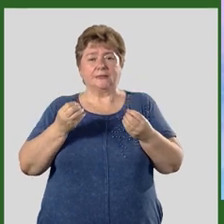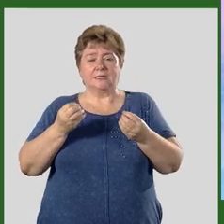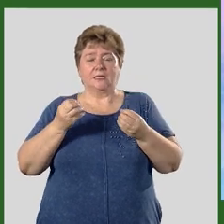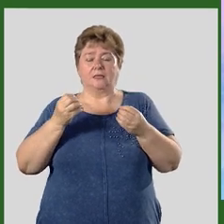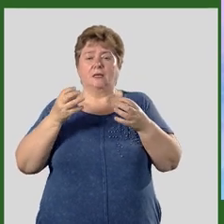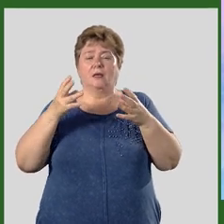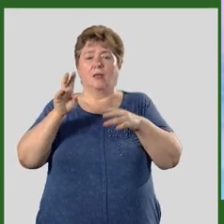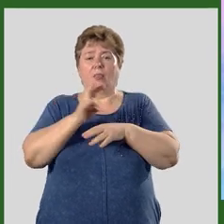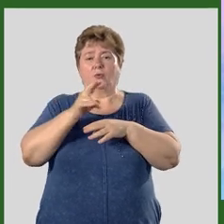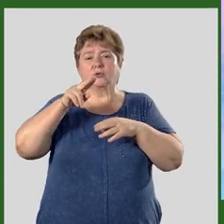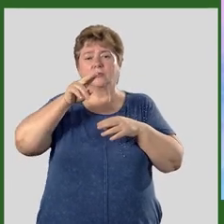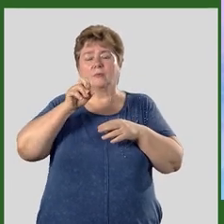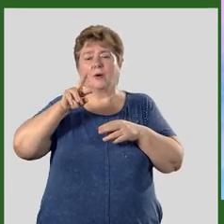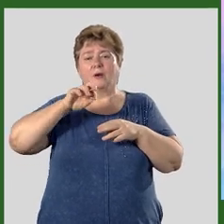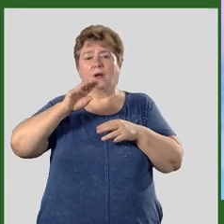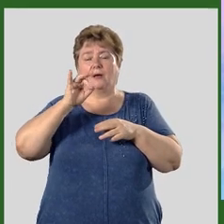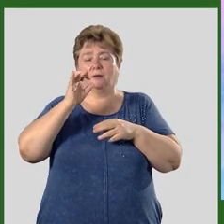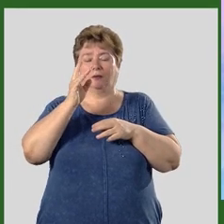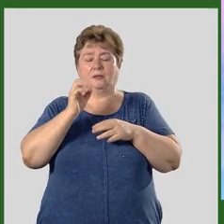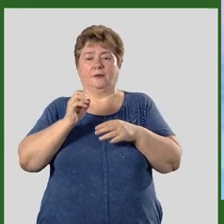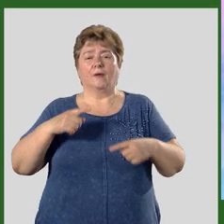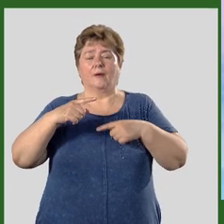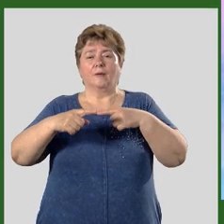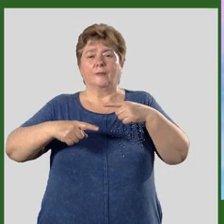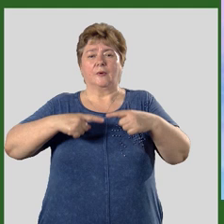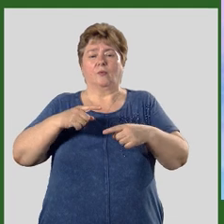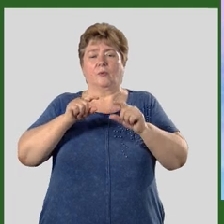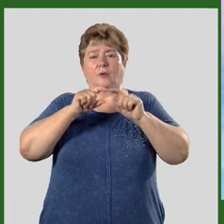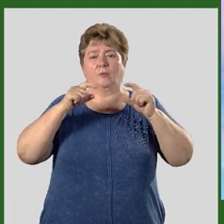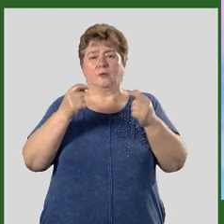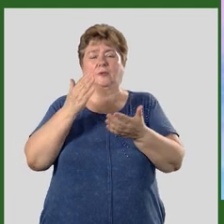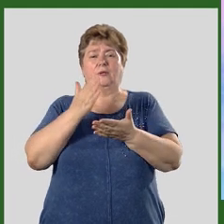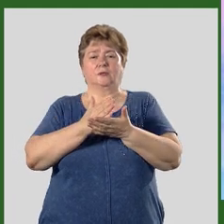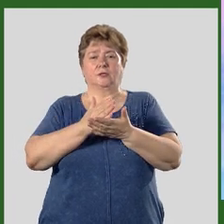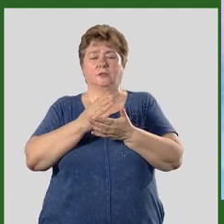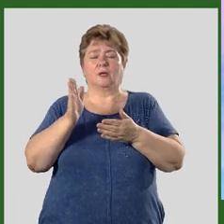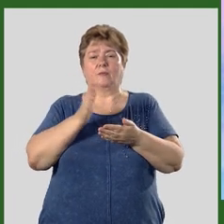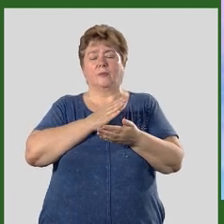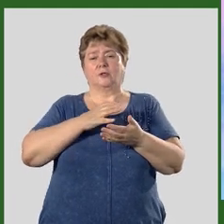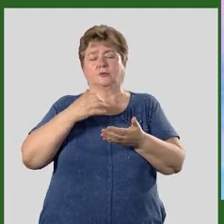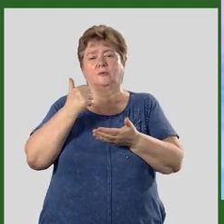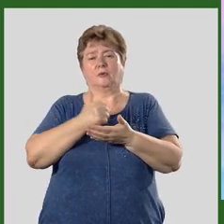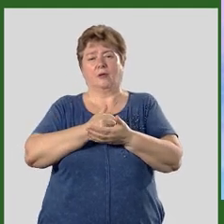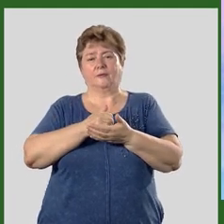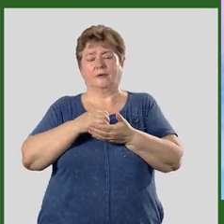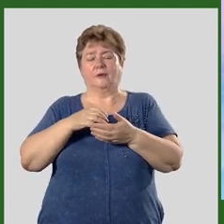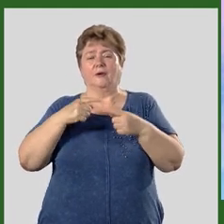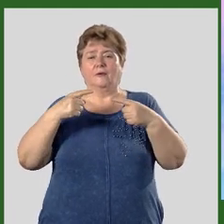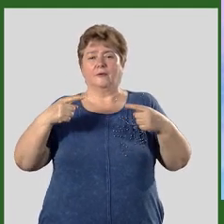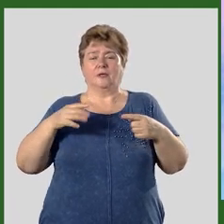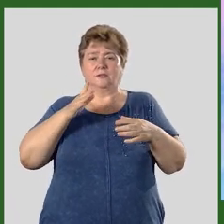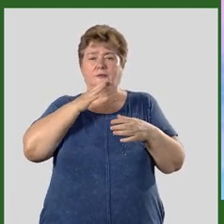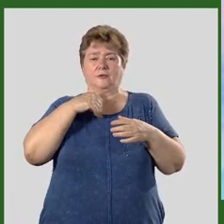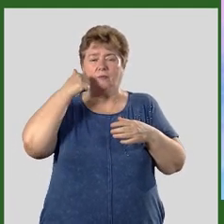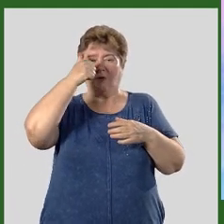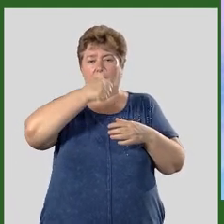полярная ночь. В переходные пояса, находящиеся между основными, в разные